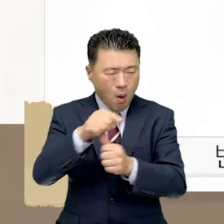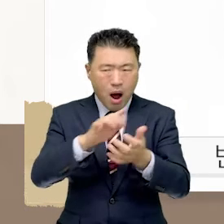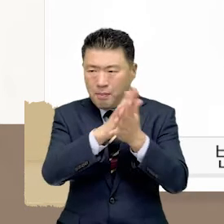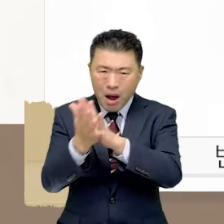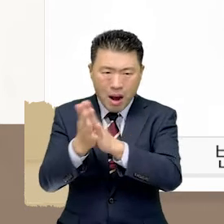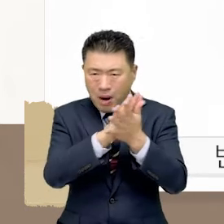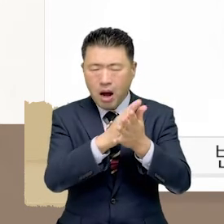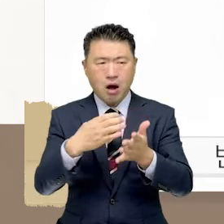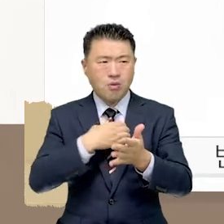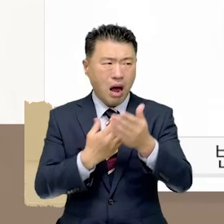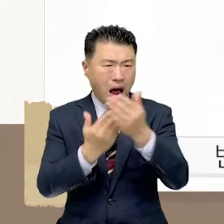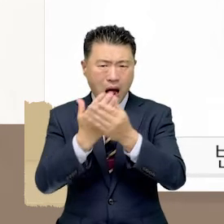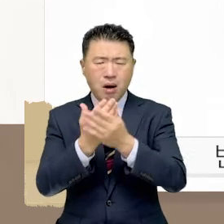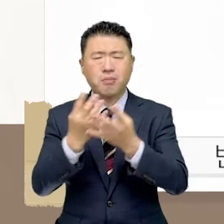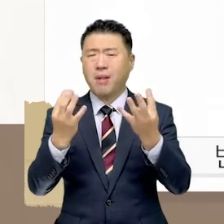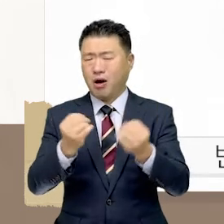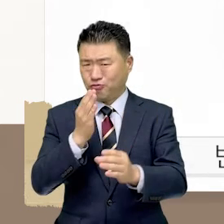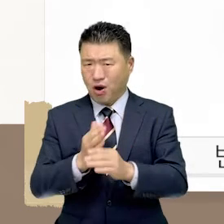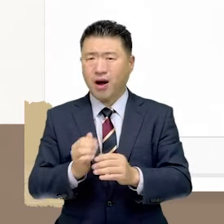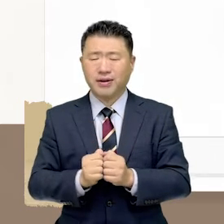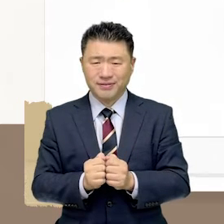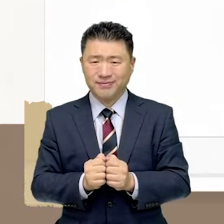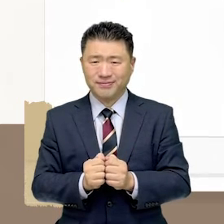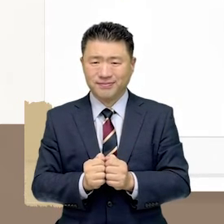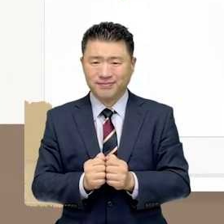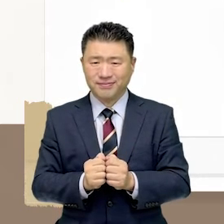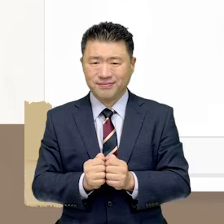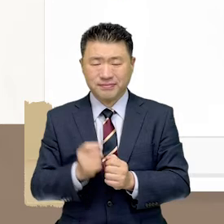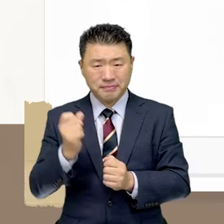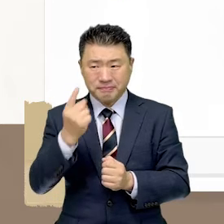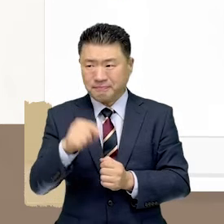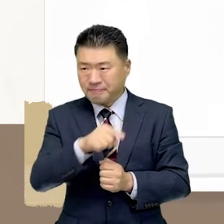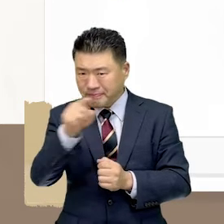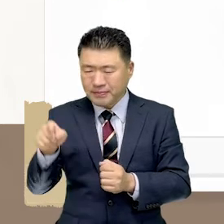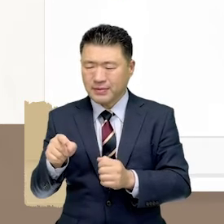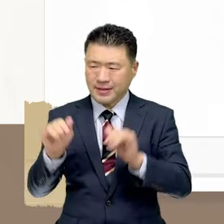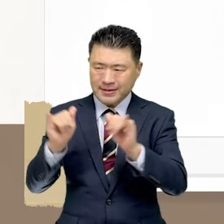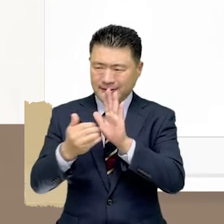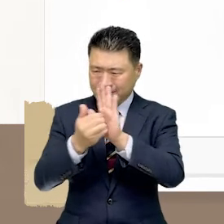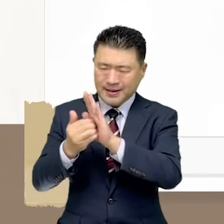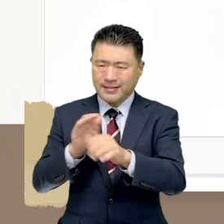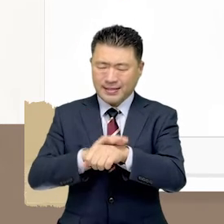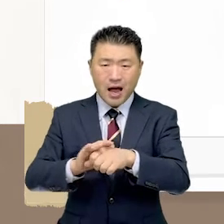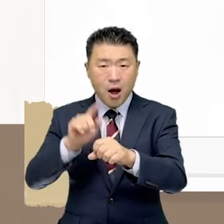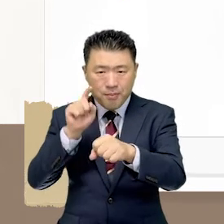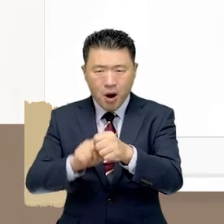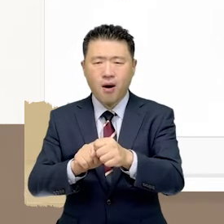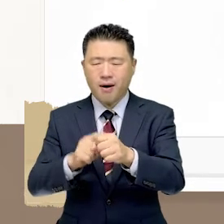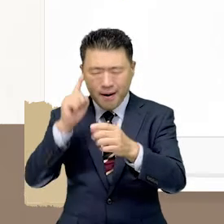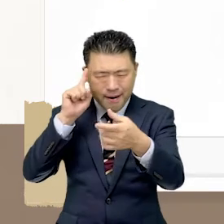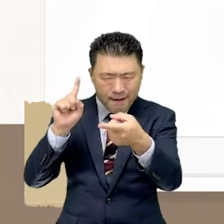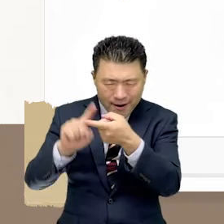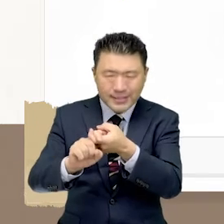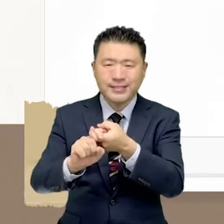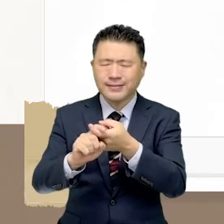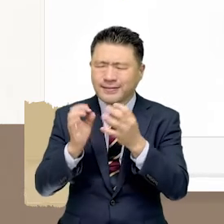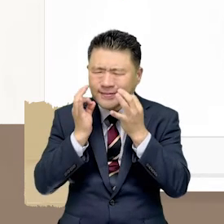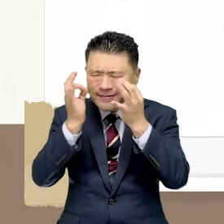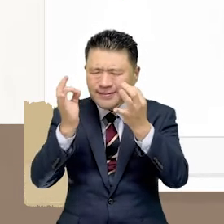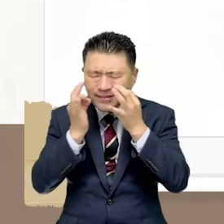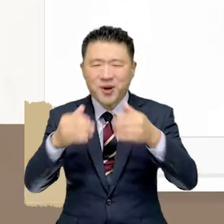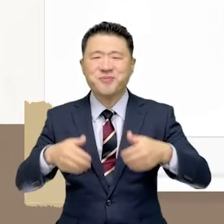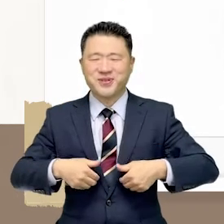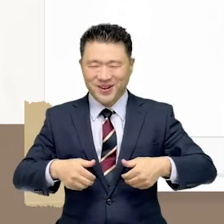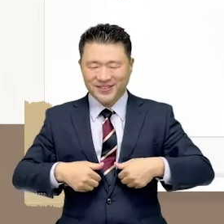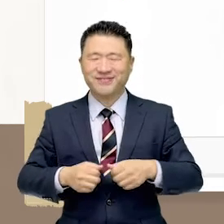새로운 위험도 등장하고 있습니다. 따라서 산업재해 예방을 위해서는 지속적인 관심과 노력이